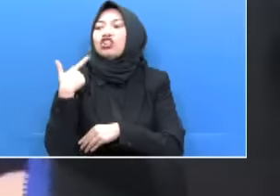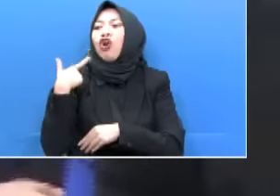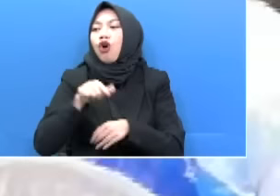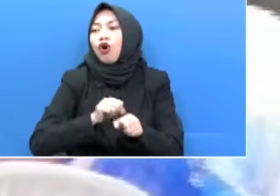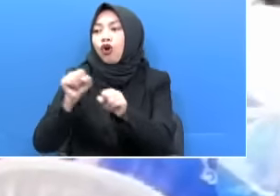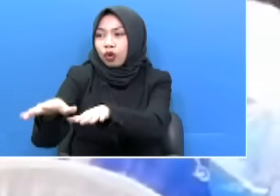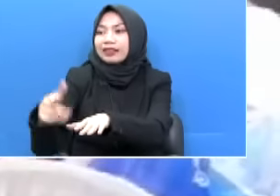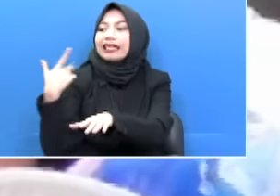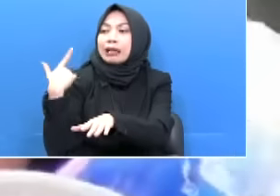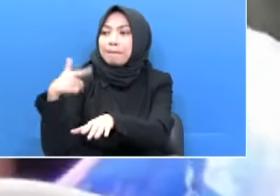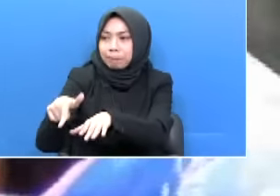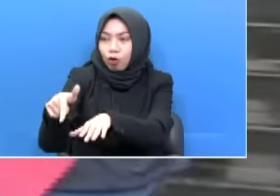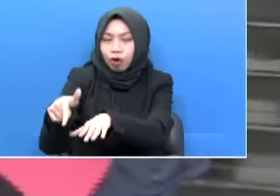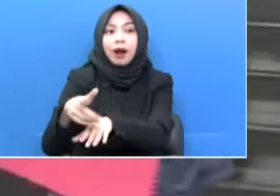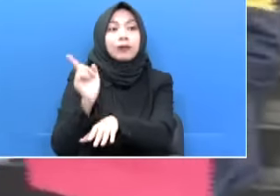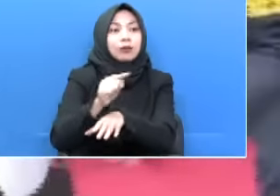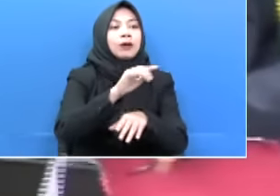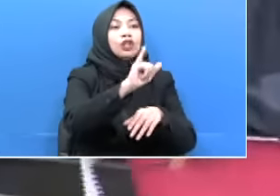di luar bersama dengan